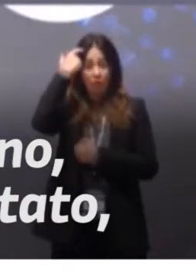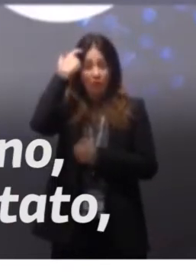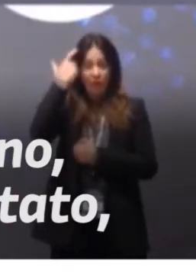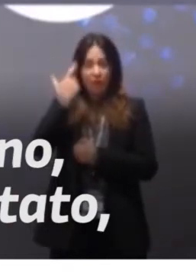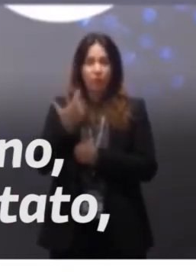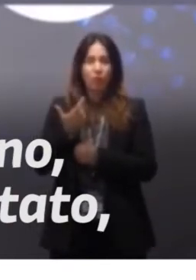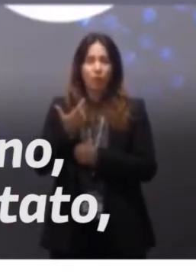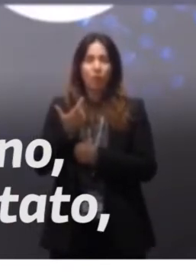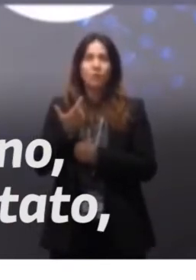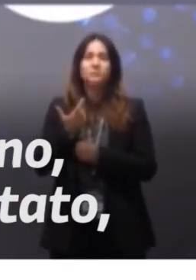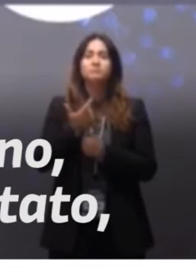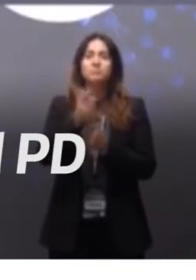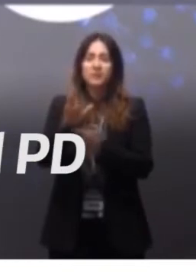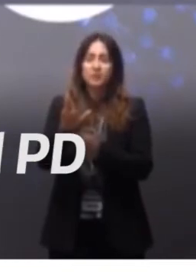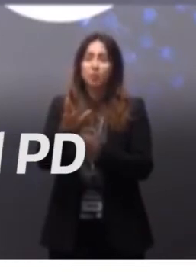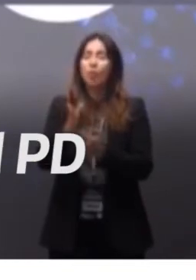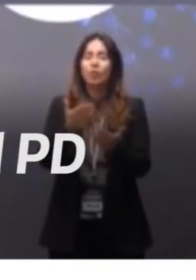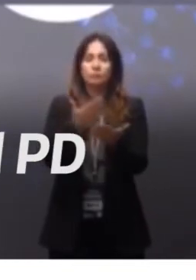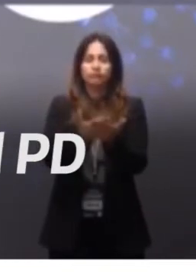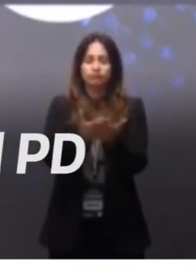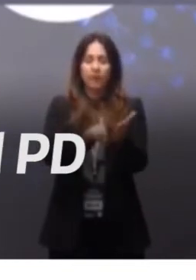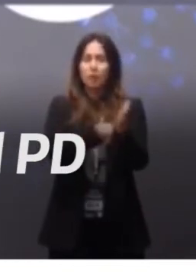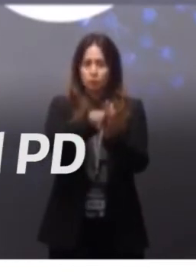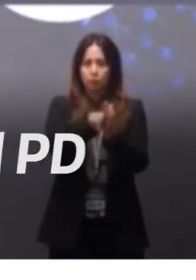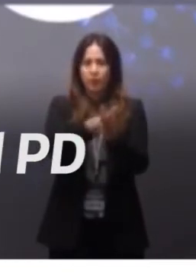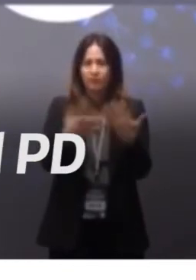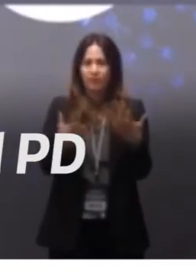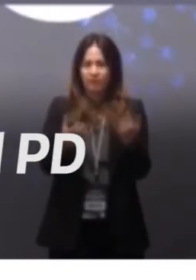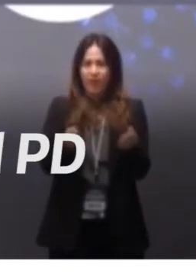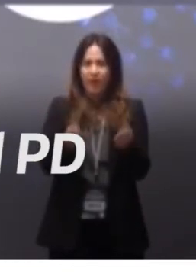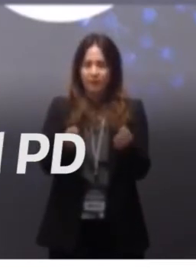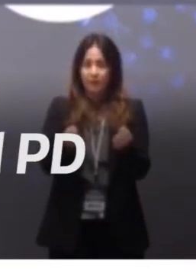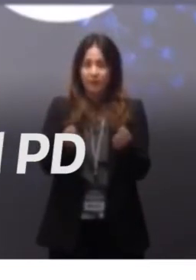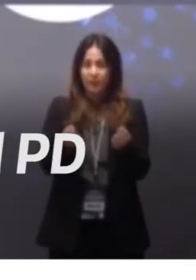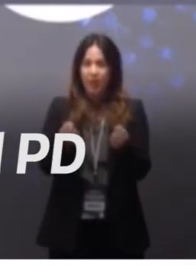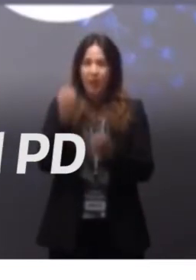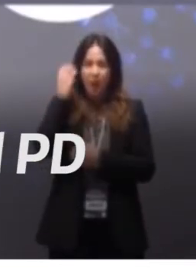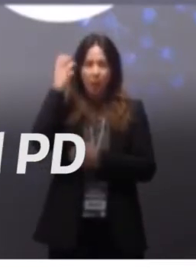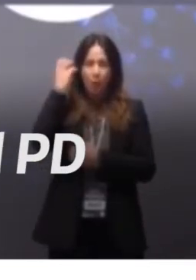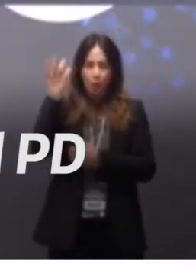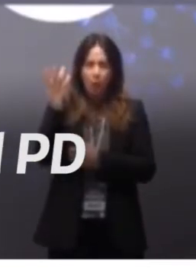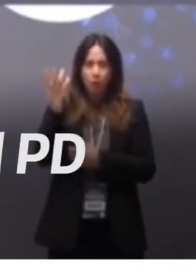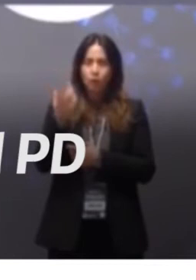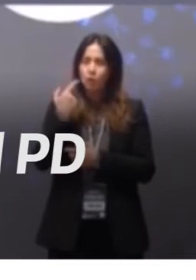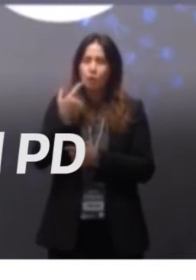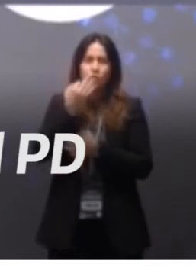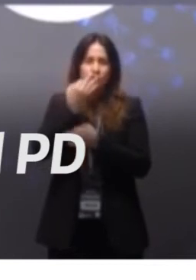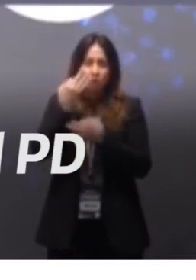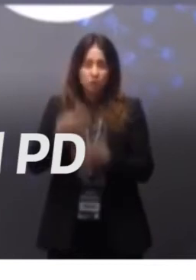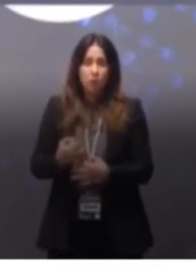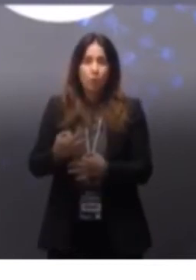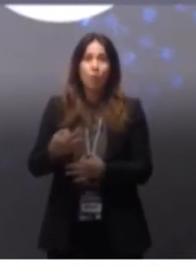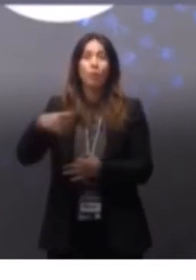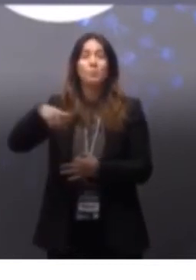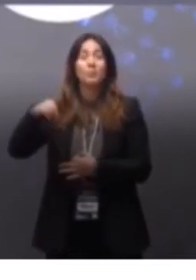i risultati che hai portato devi avere l'ambizione e sono certo che il pd trasformerà tutto questo